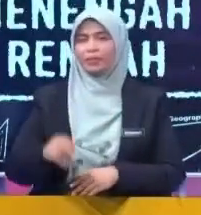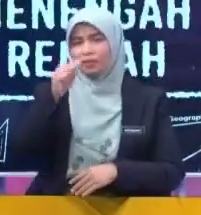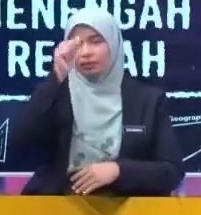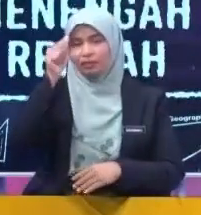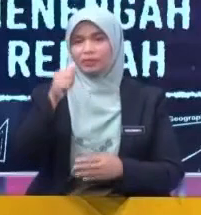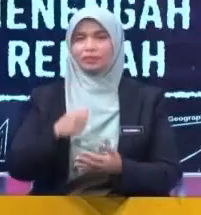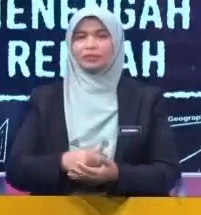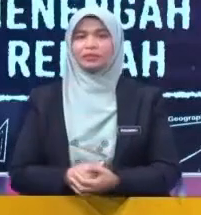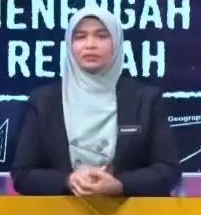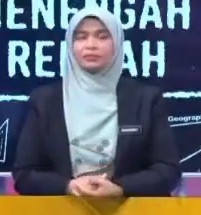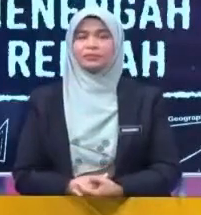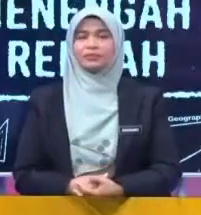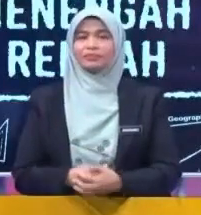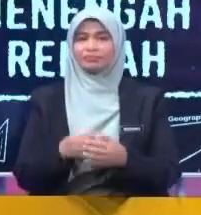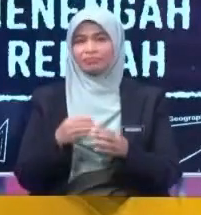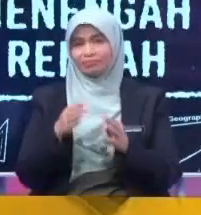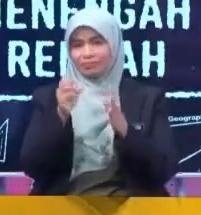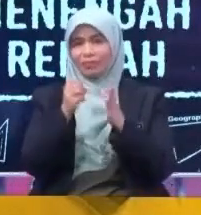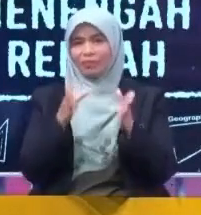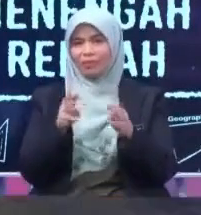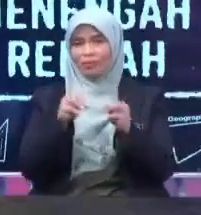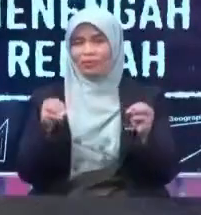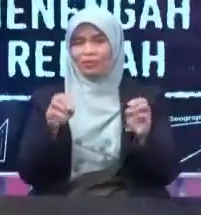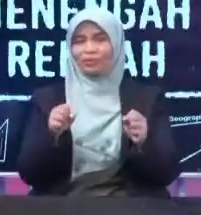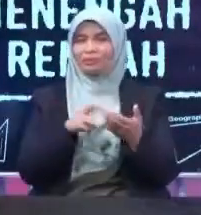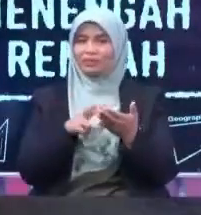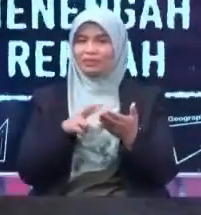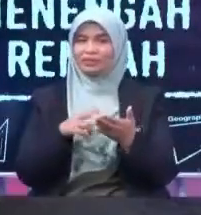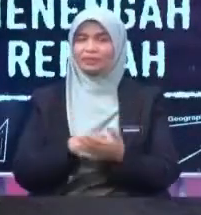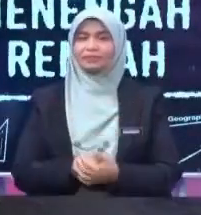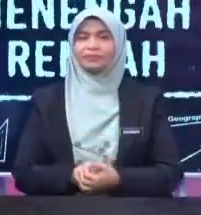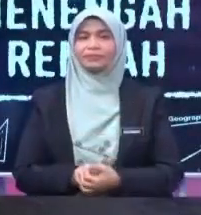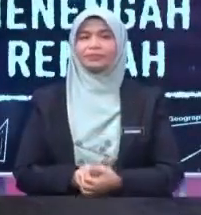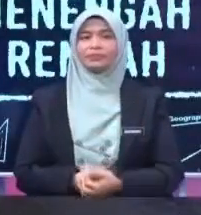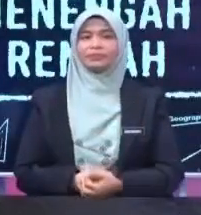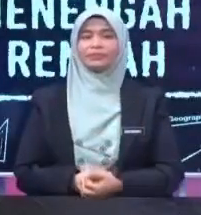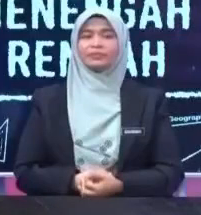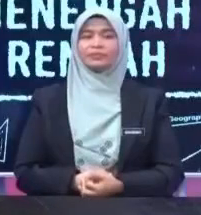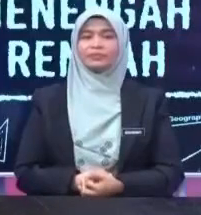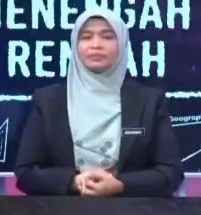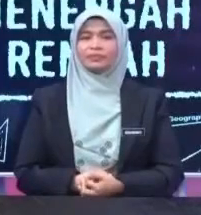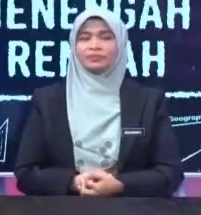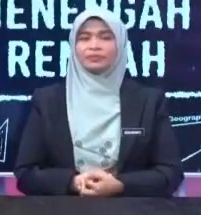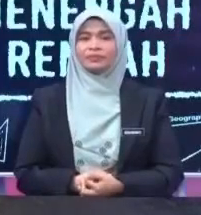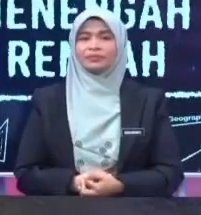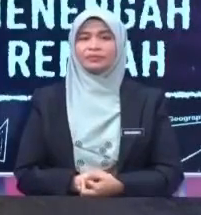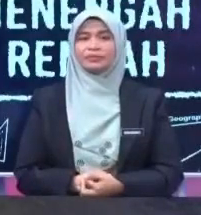100. Ustazah nak minta seorang murid dalam talian untuk membacakan dalil ini, surah Al-Mu'minun ayat